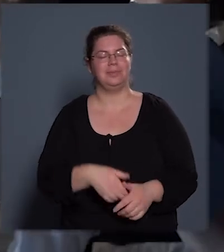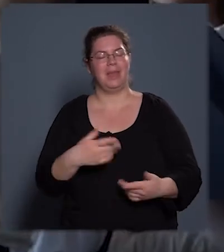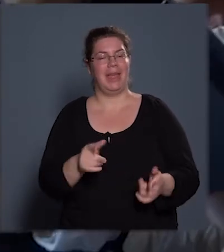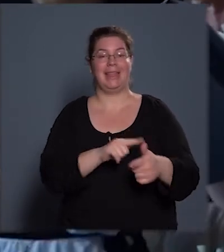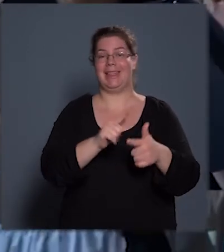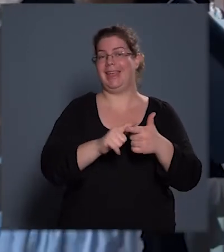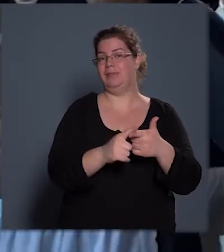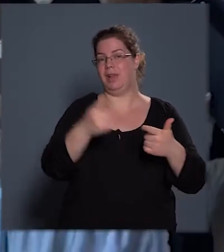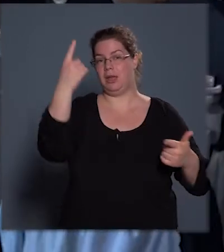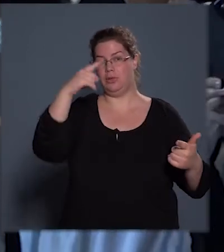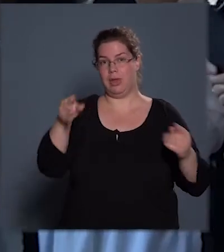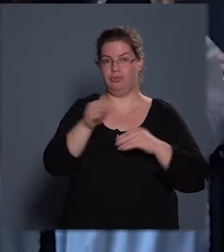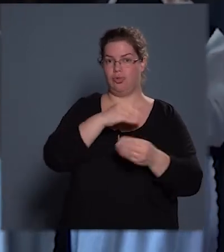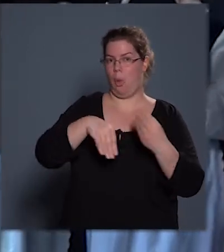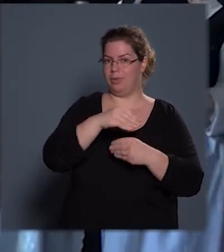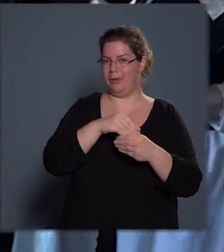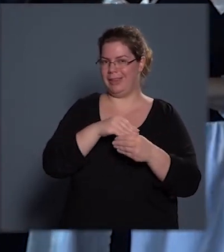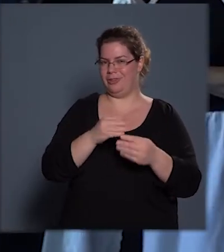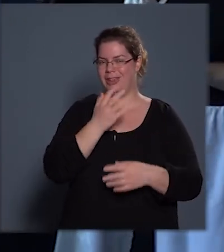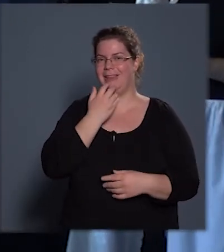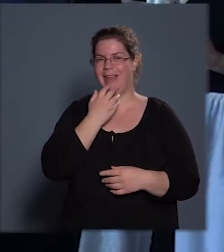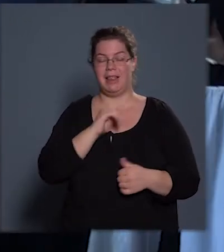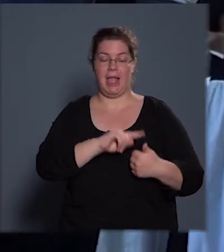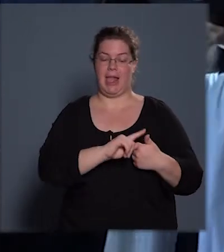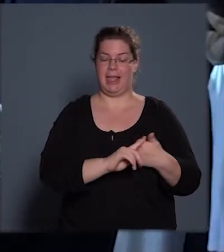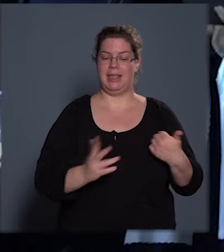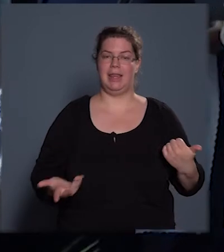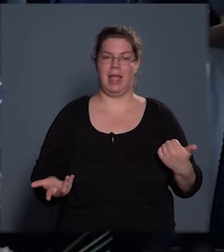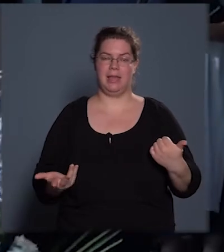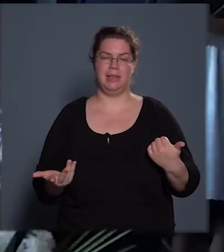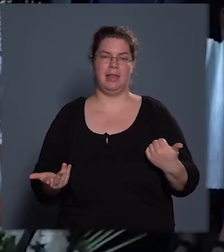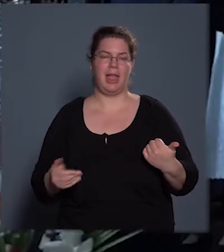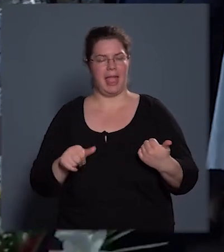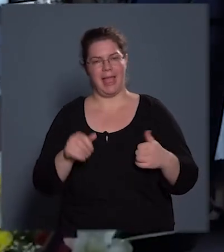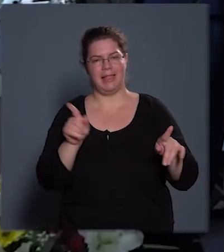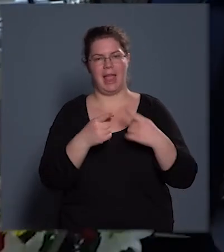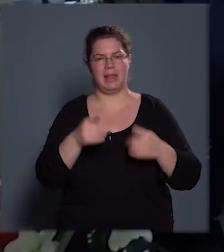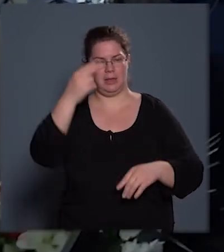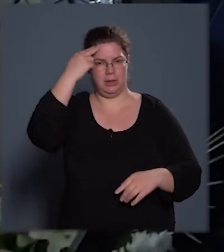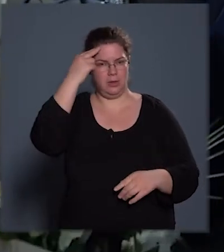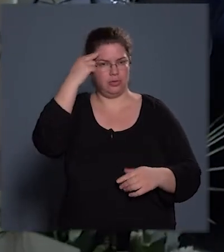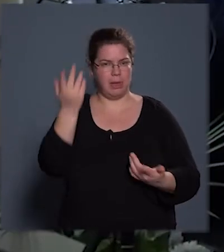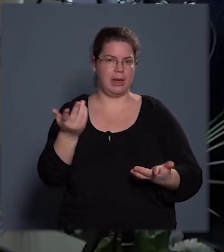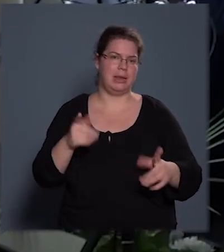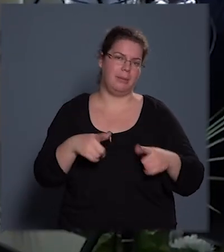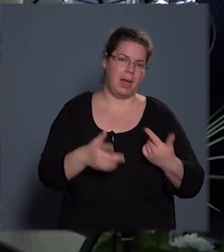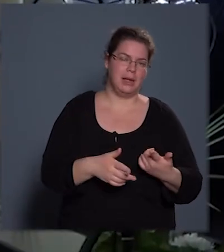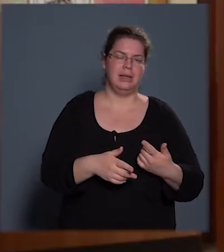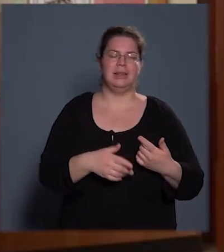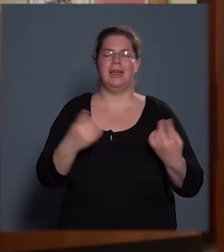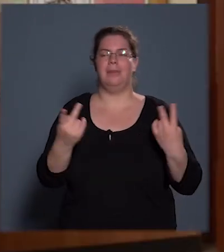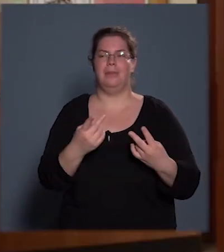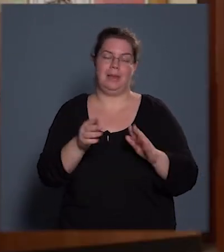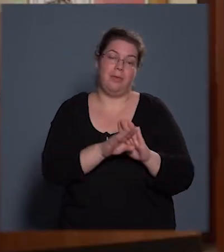tudást ötvözését igényli. Egyrészt az egy zenei ismeretek meglétét természetesen